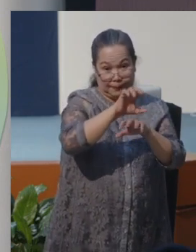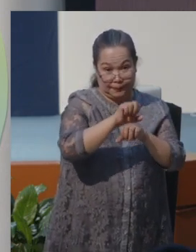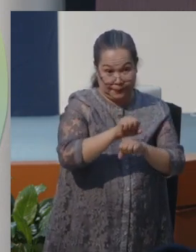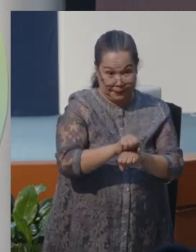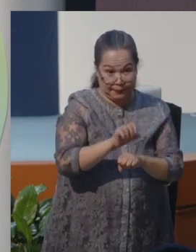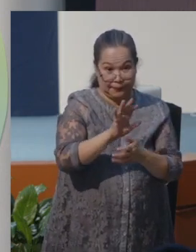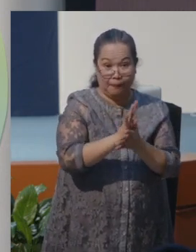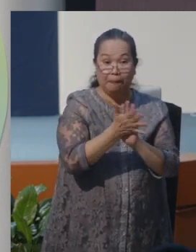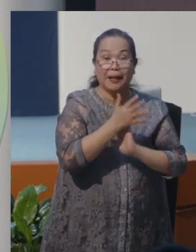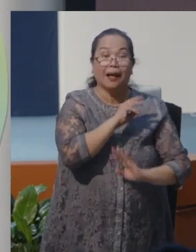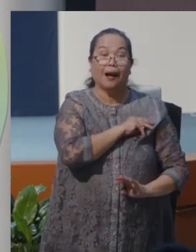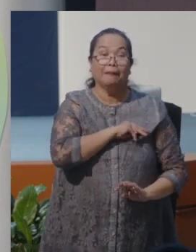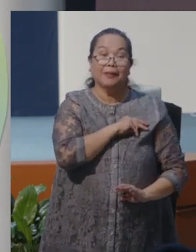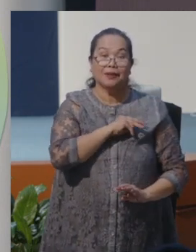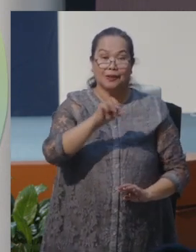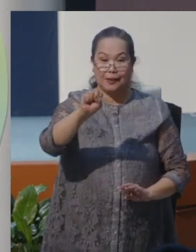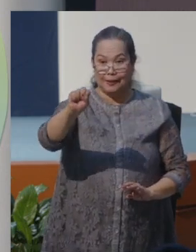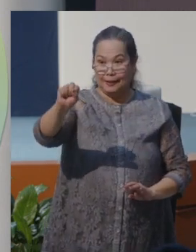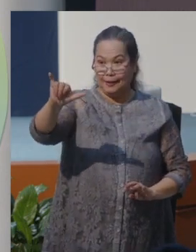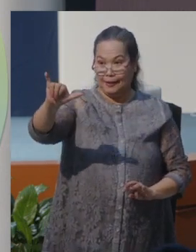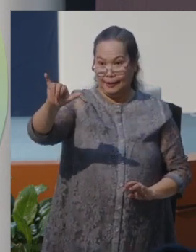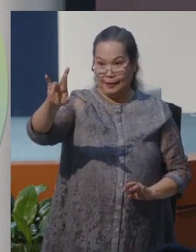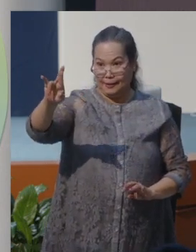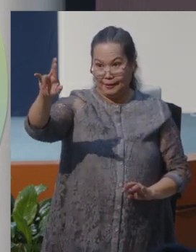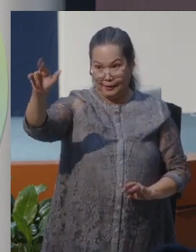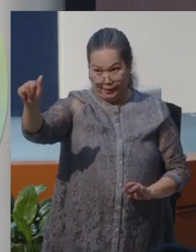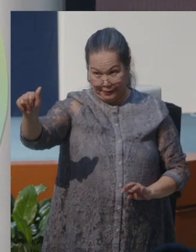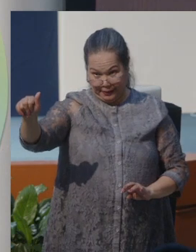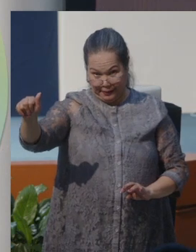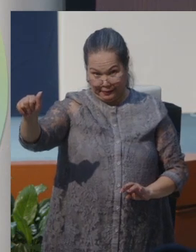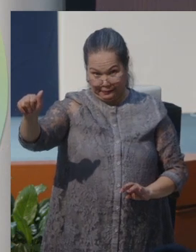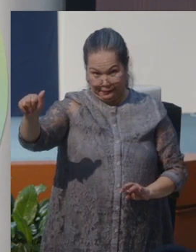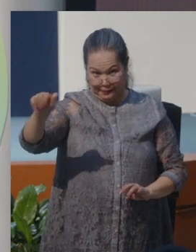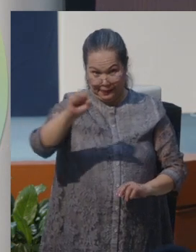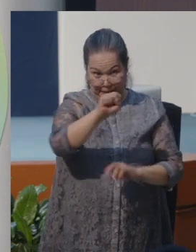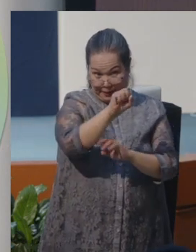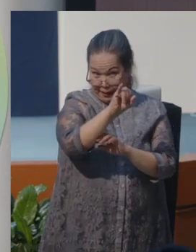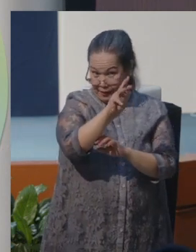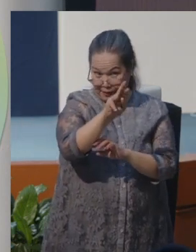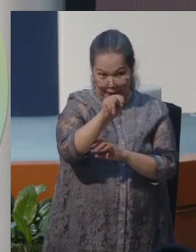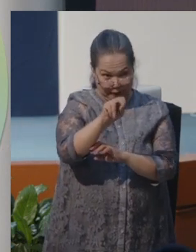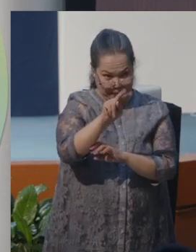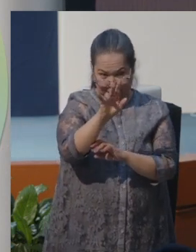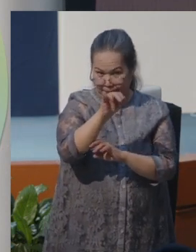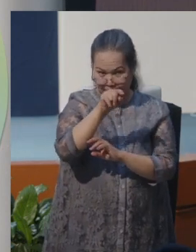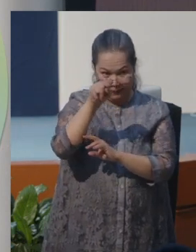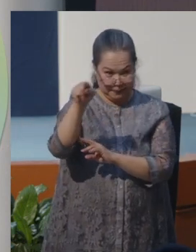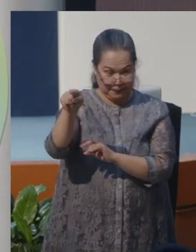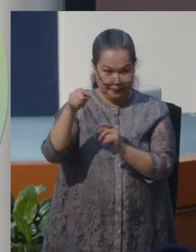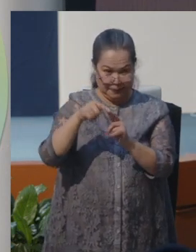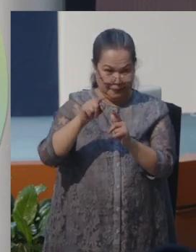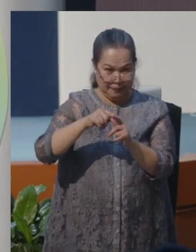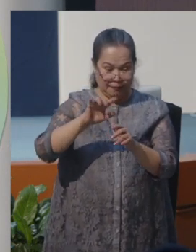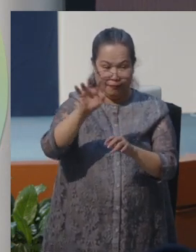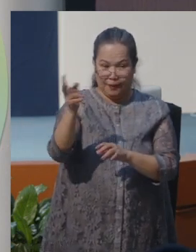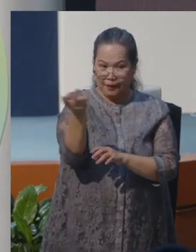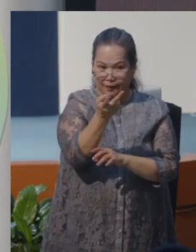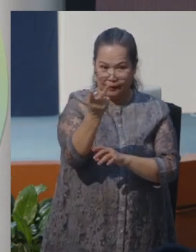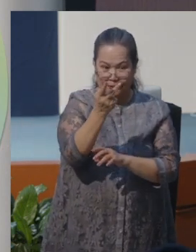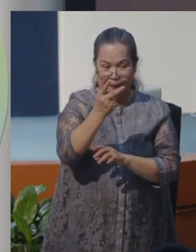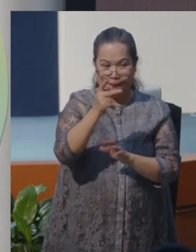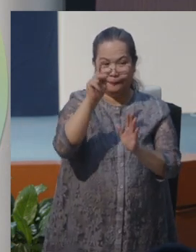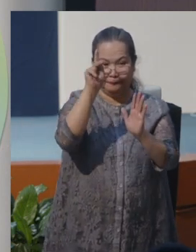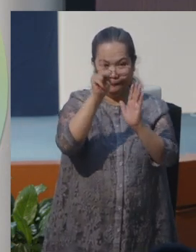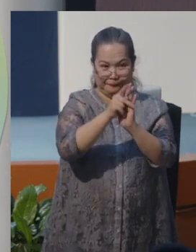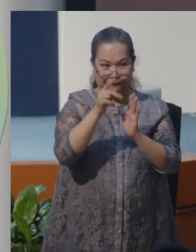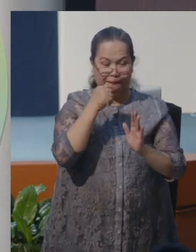naging misyonaryo sa Syria. Silang dalawa ni Simon the Zealot. At silang pareho ay pinatay